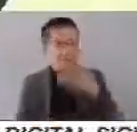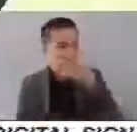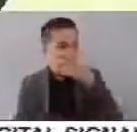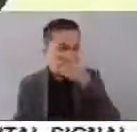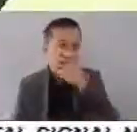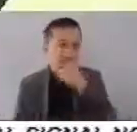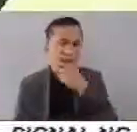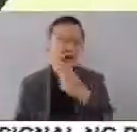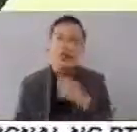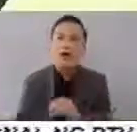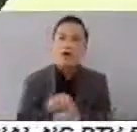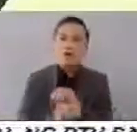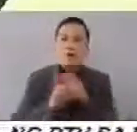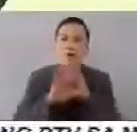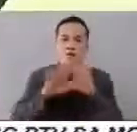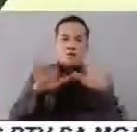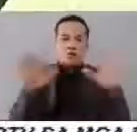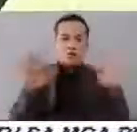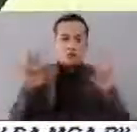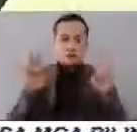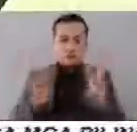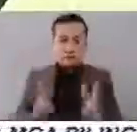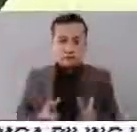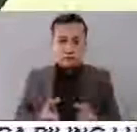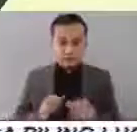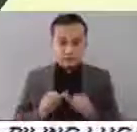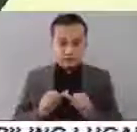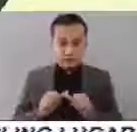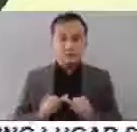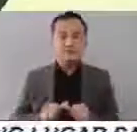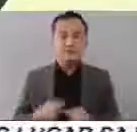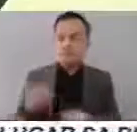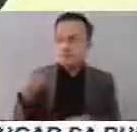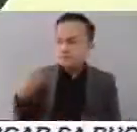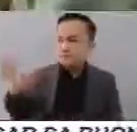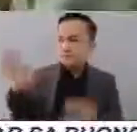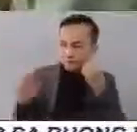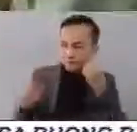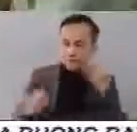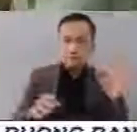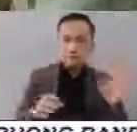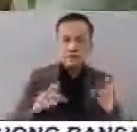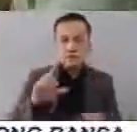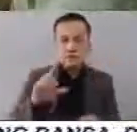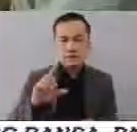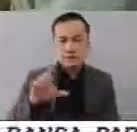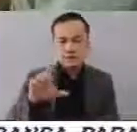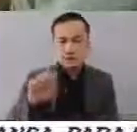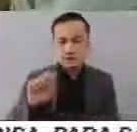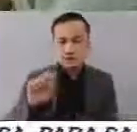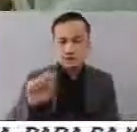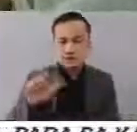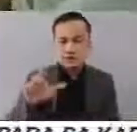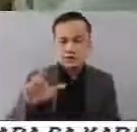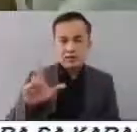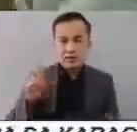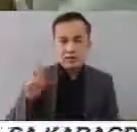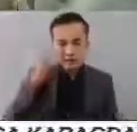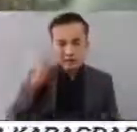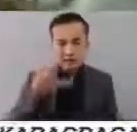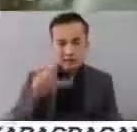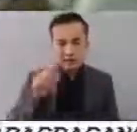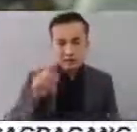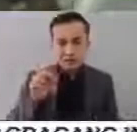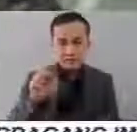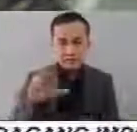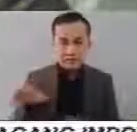mga nasalanta ng pag-aalboroto ng bulkan na nagpapaaral sa kolehiyo. Sa tulong ng Cash for Work Program